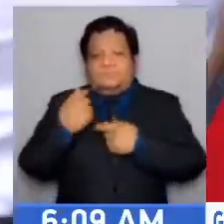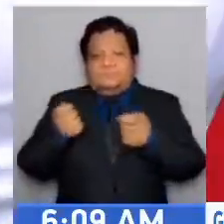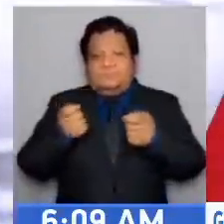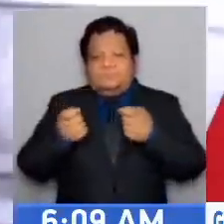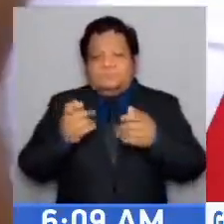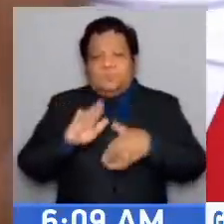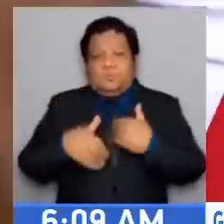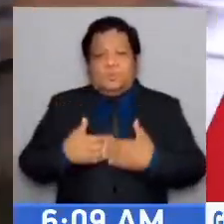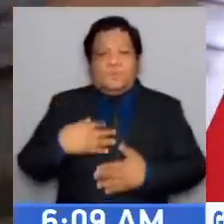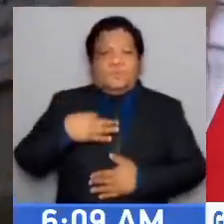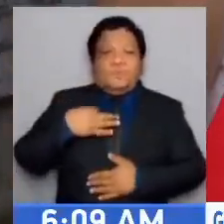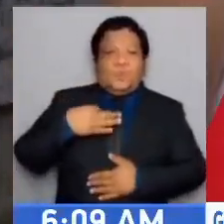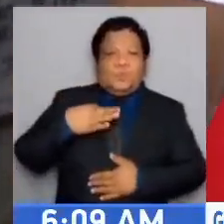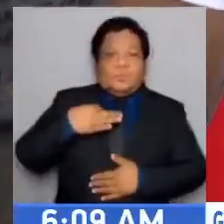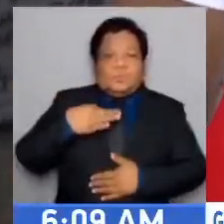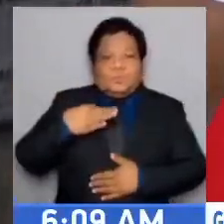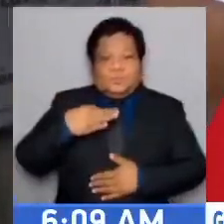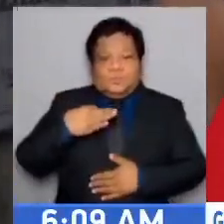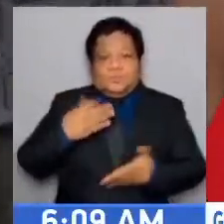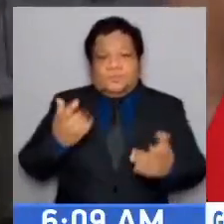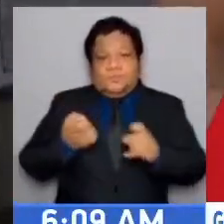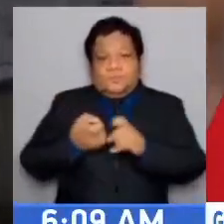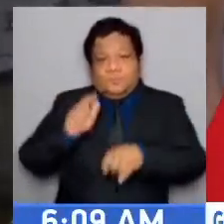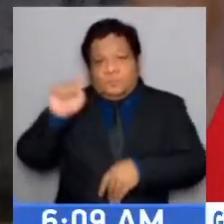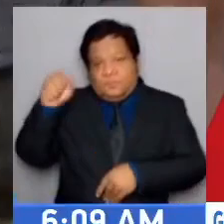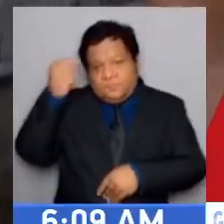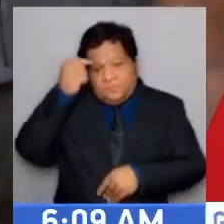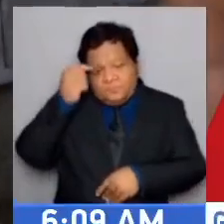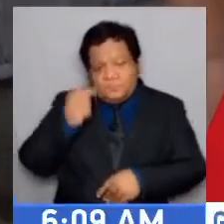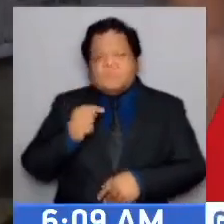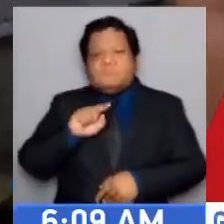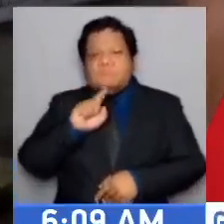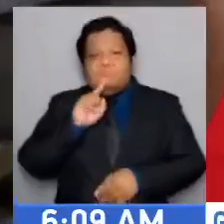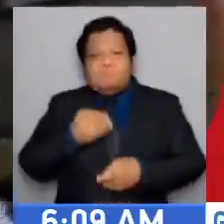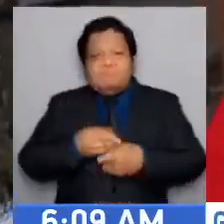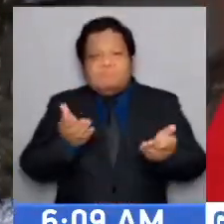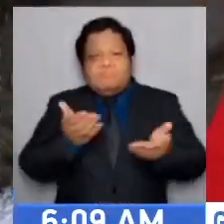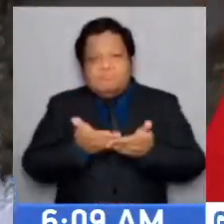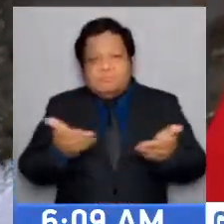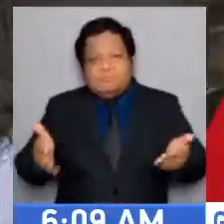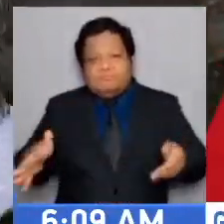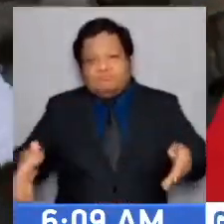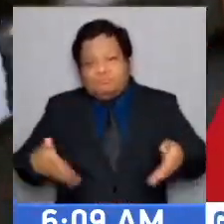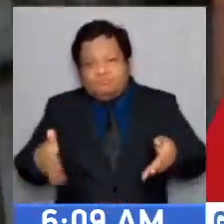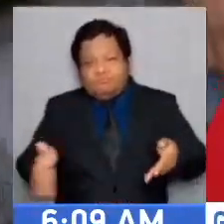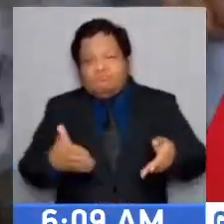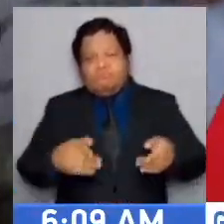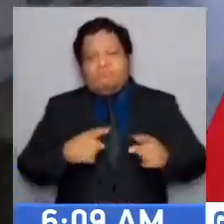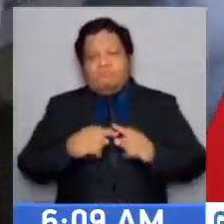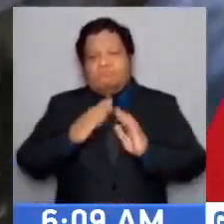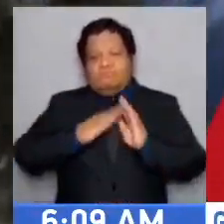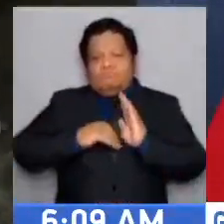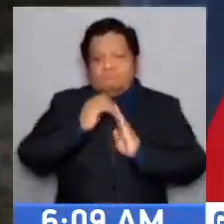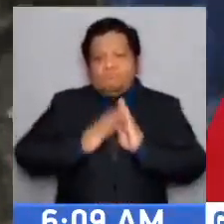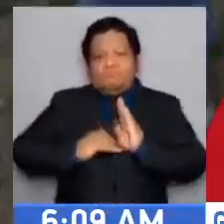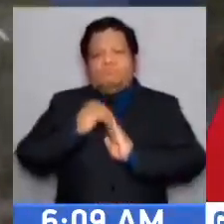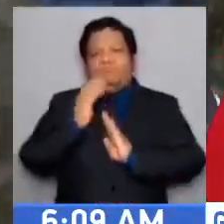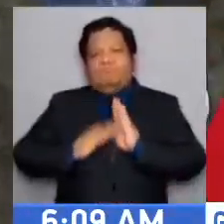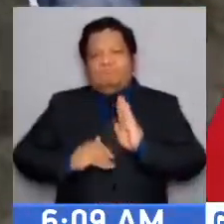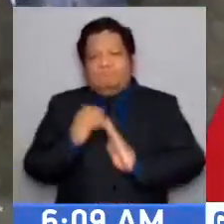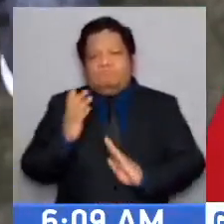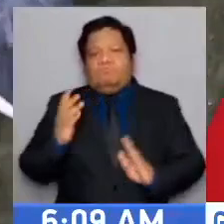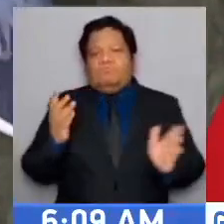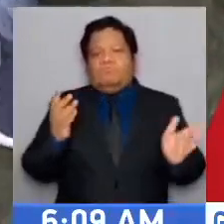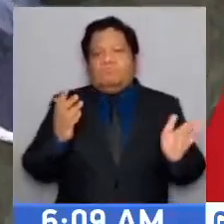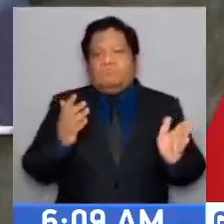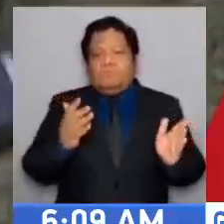sweepers, ayan. At ito yung mga bibigay natin gamit. Walis ting-ting, paintbrush, roller brush, pintura, at itong